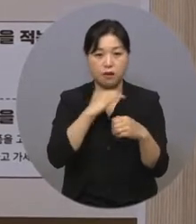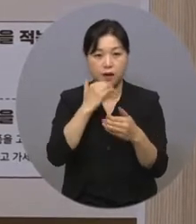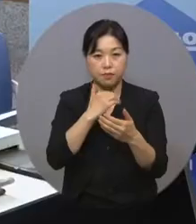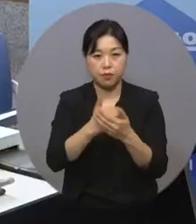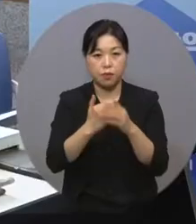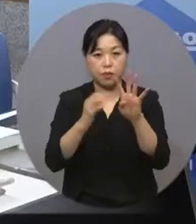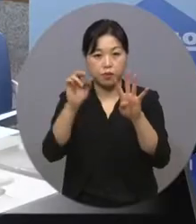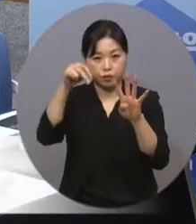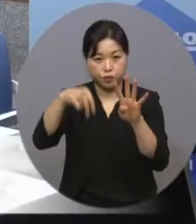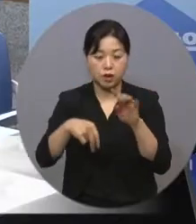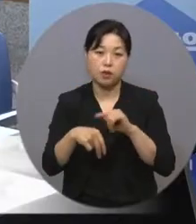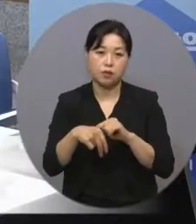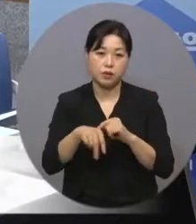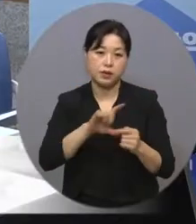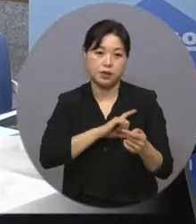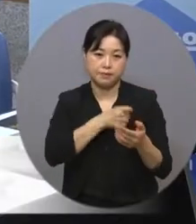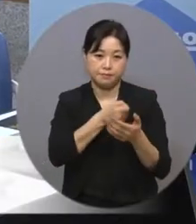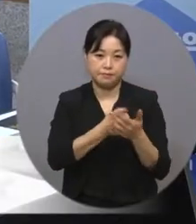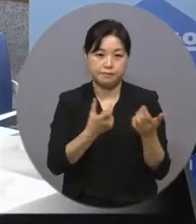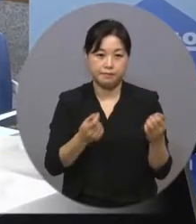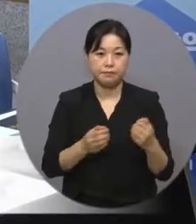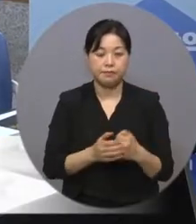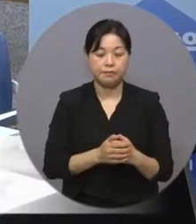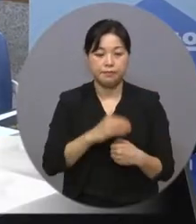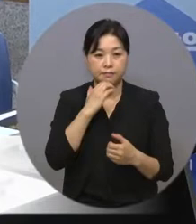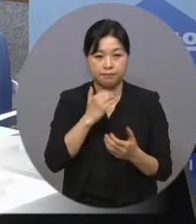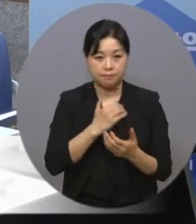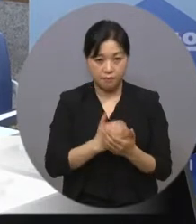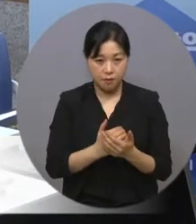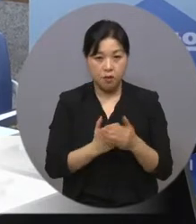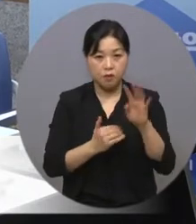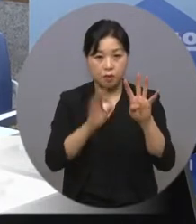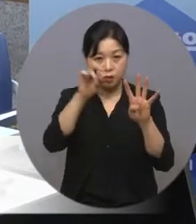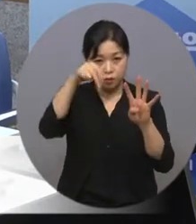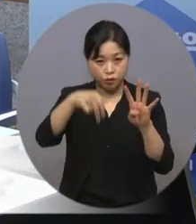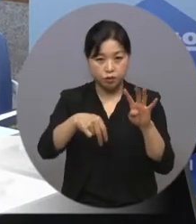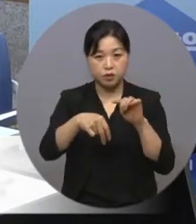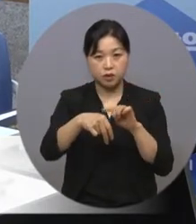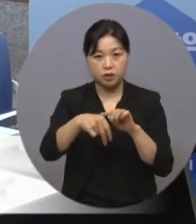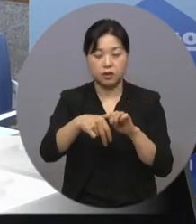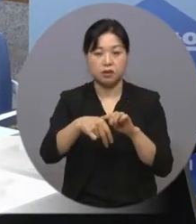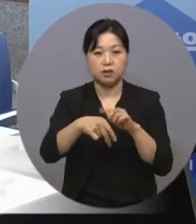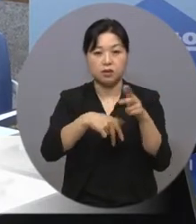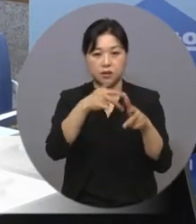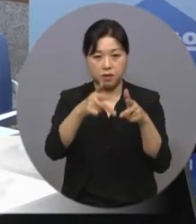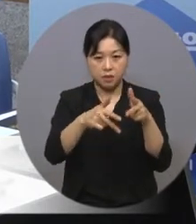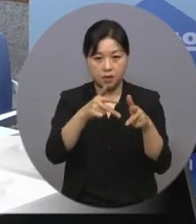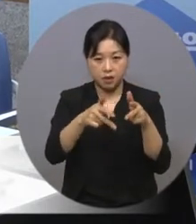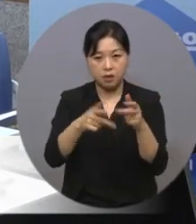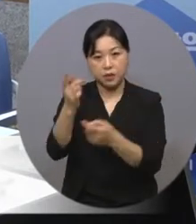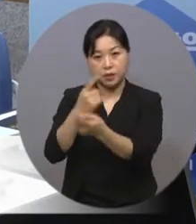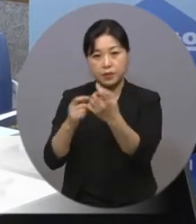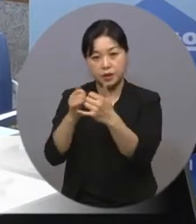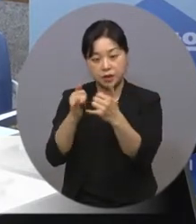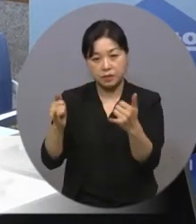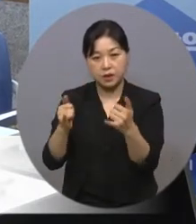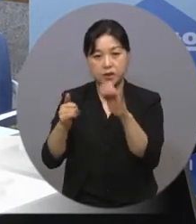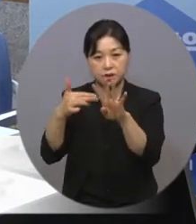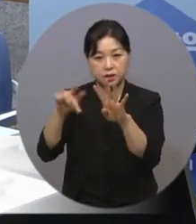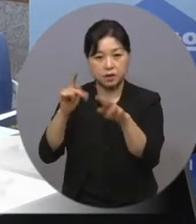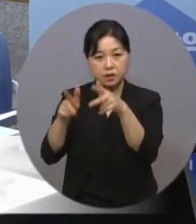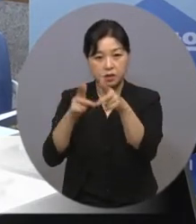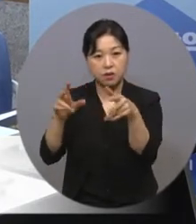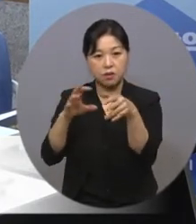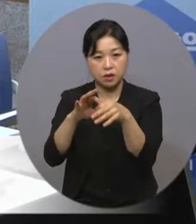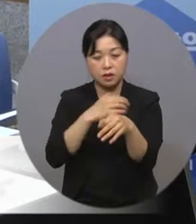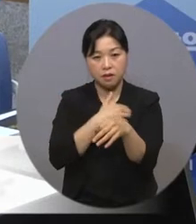지었습니다. 감동4U 프로그램을 진행을 하면서 이용인분들이 이제 4차 산업에 대한 여가문화 프로그램들을 조금